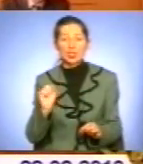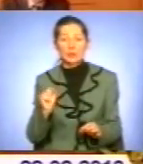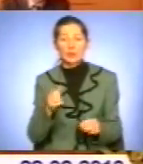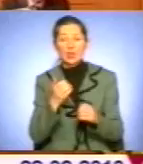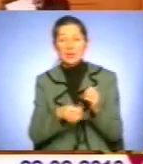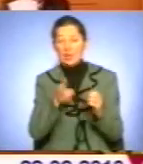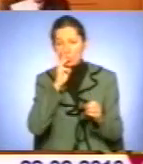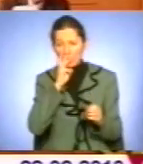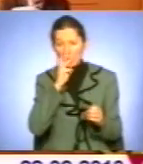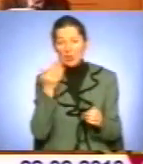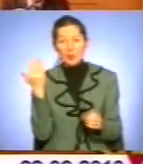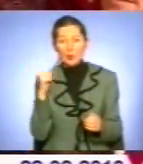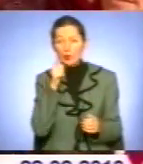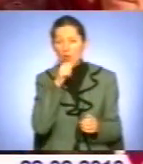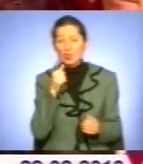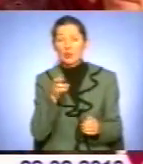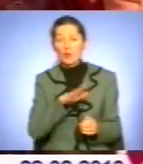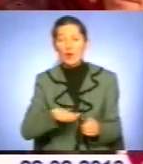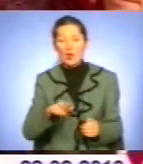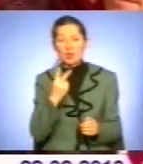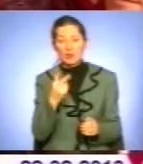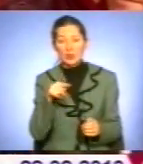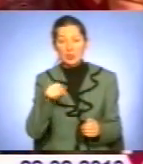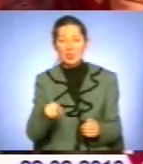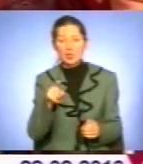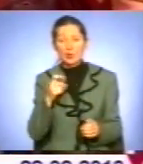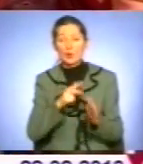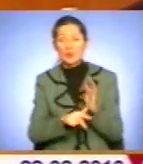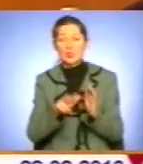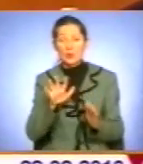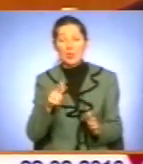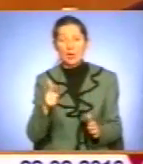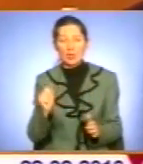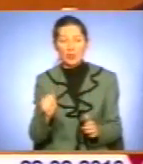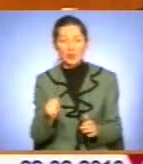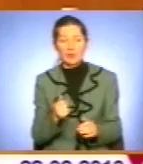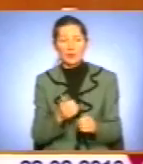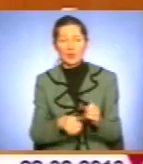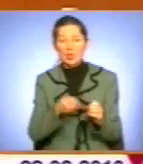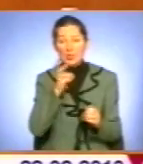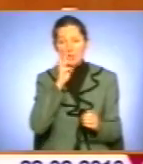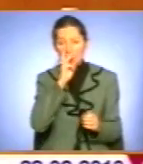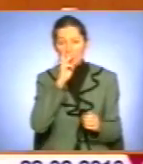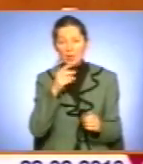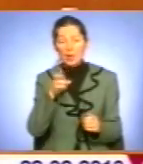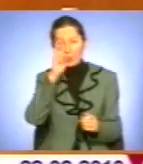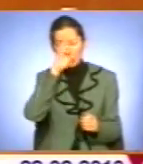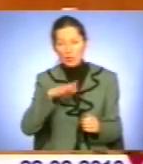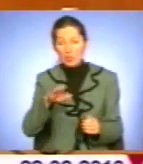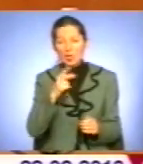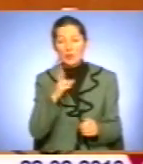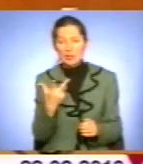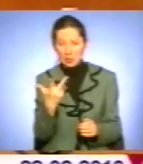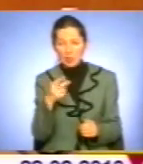Середня заробітна плата за минулий рік в краї – 2185 гривень. Середня зарплата по державі – 3000